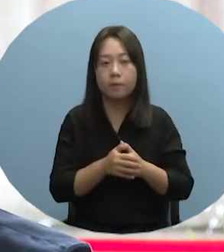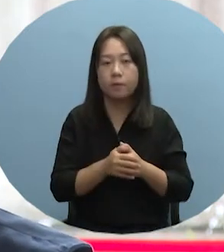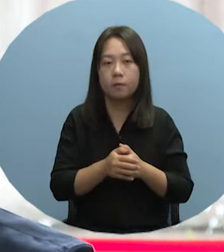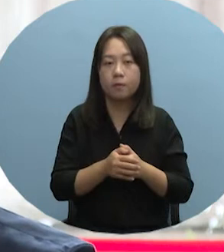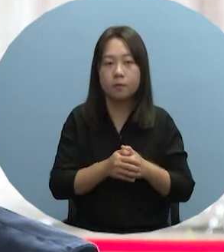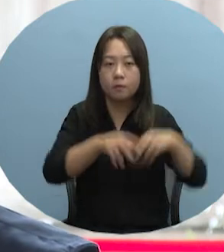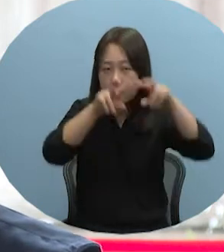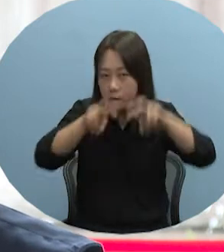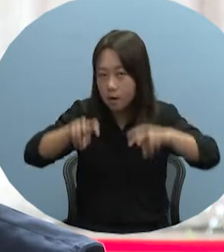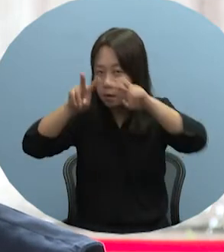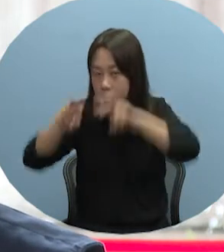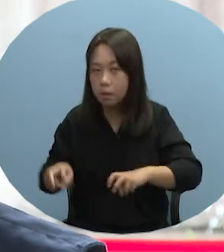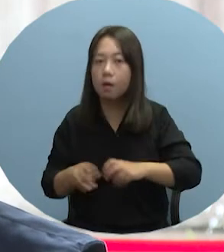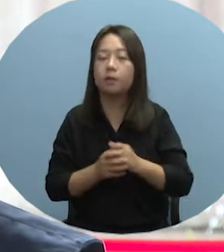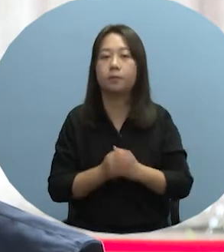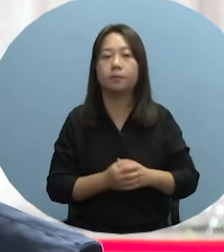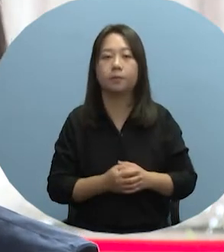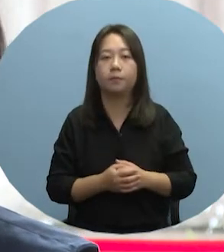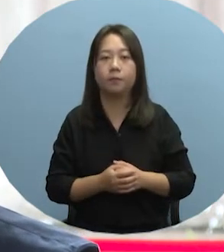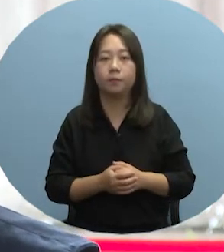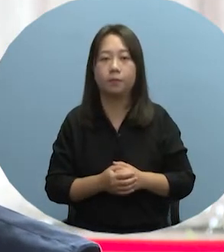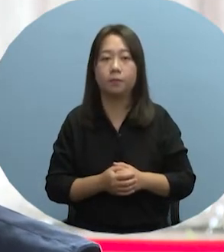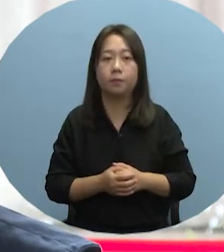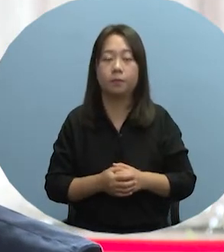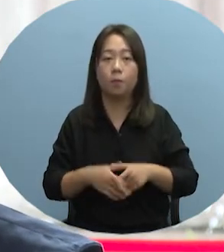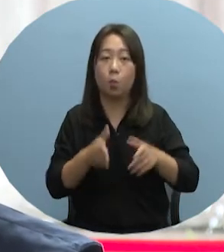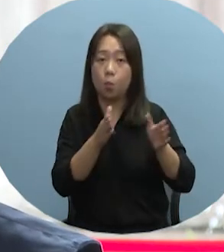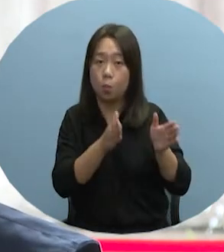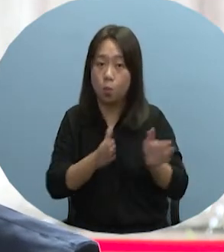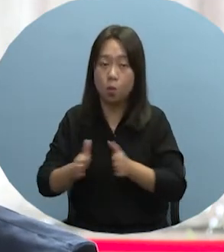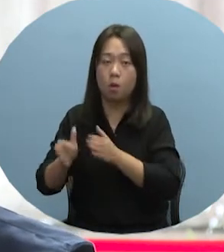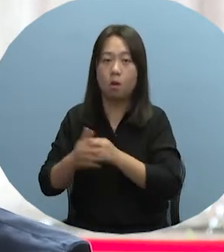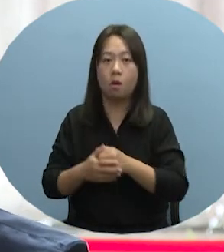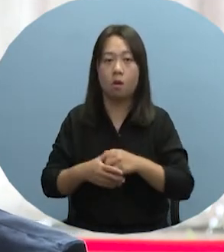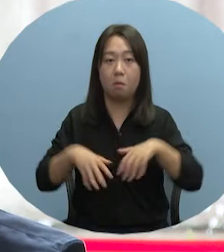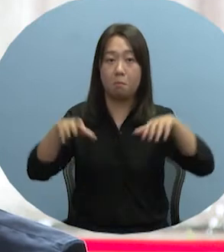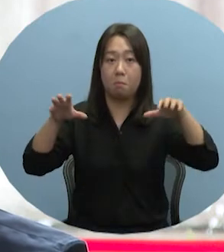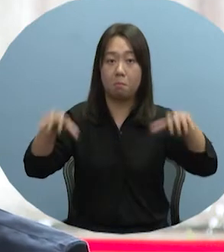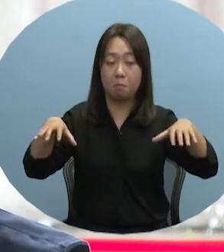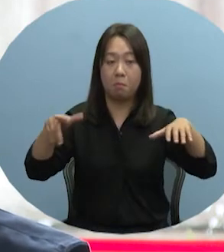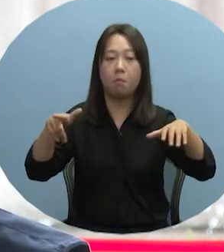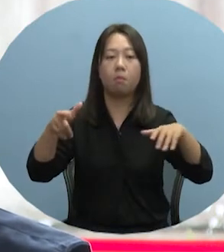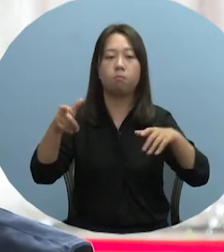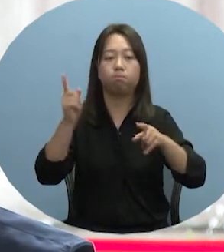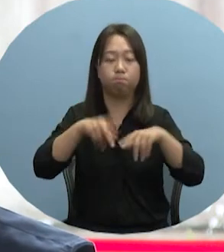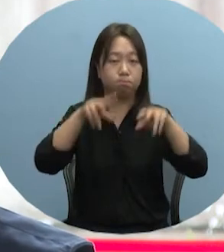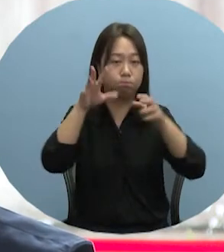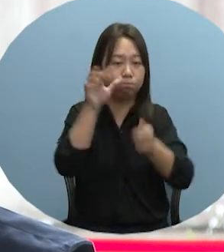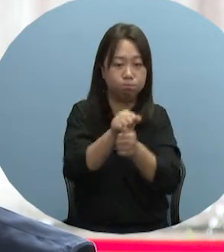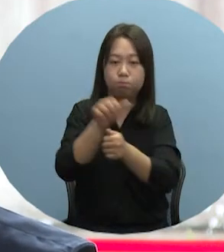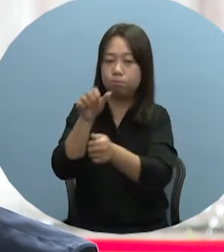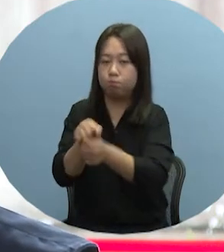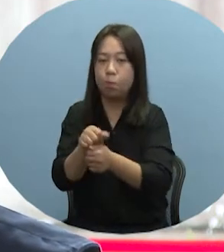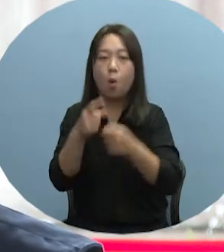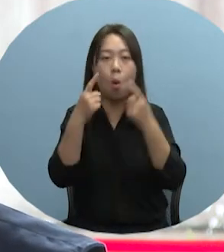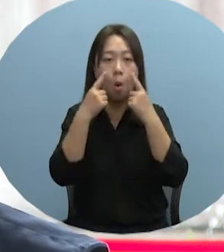展开了深入的调查。在行动期间呢，两地是合共侦破了三宗的走私